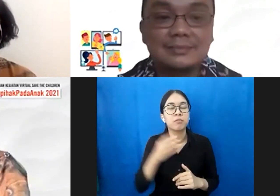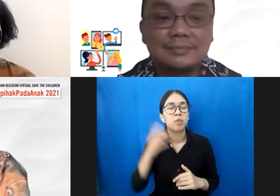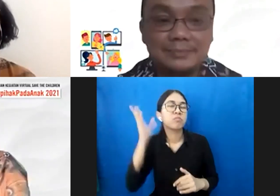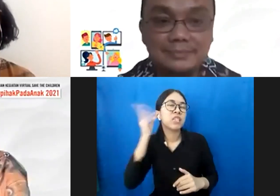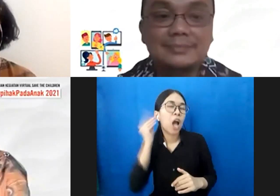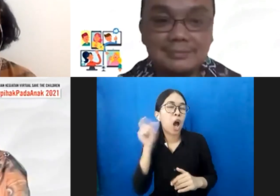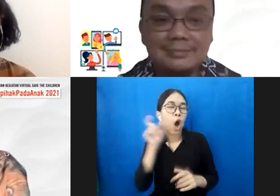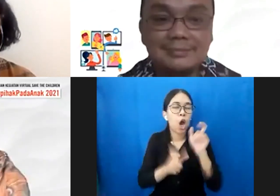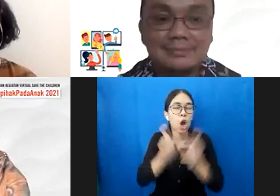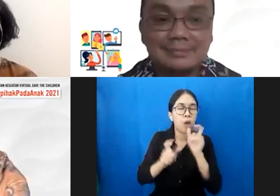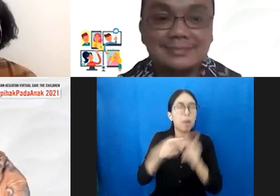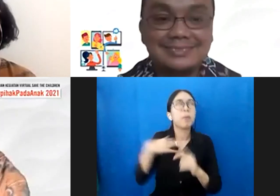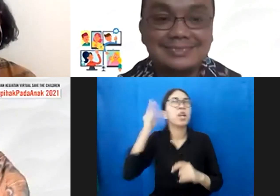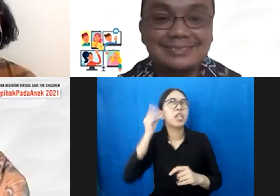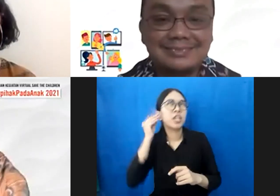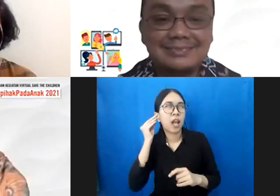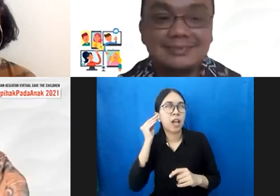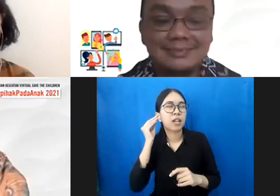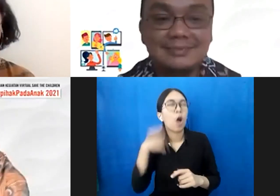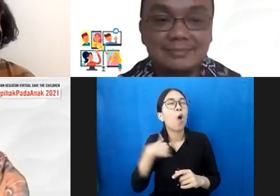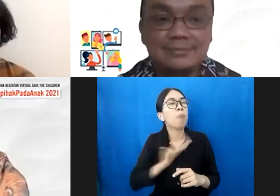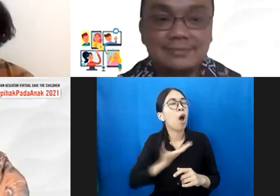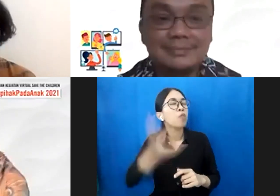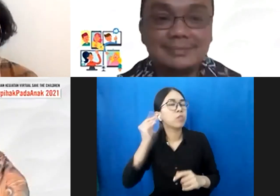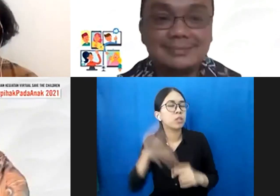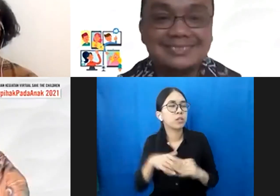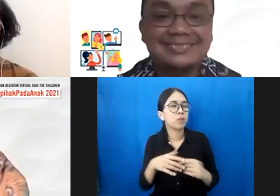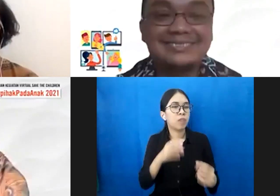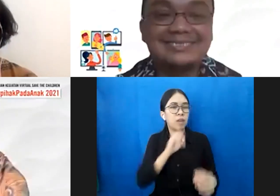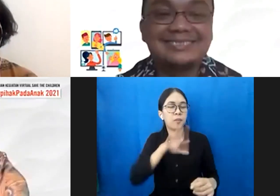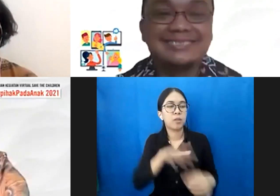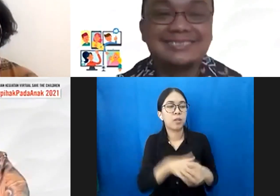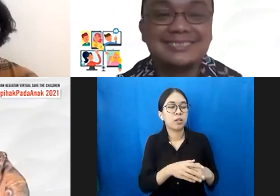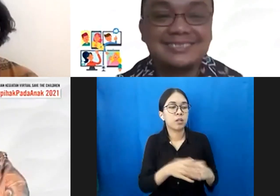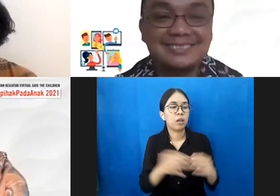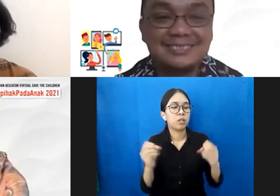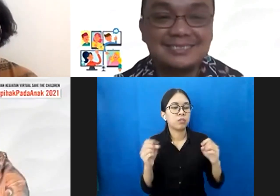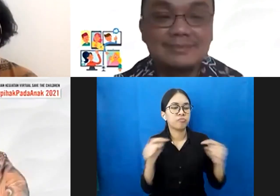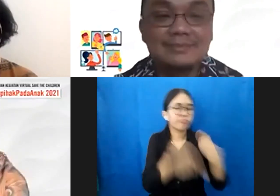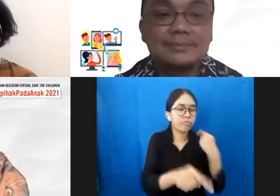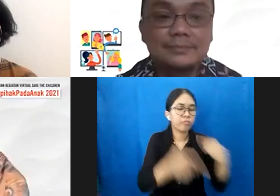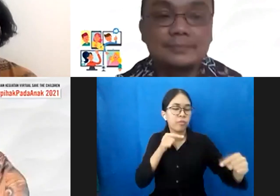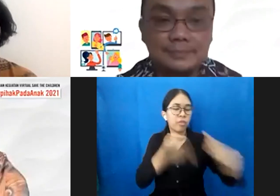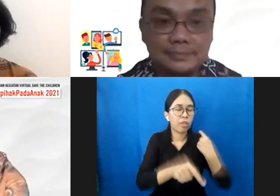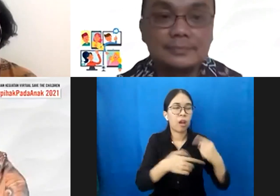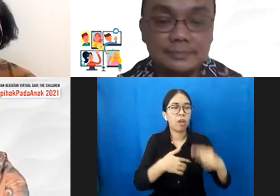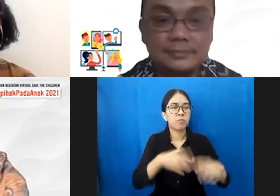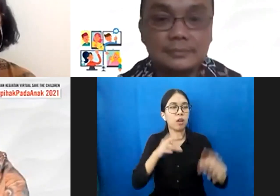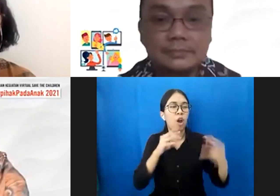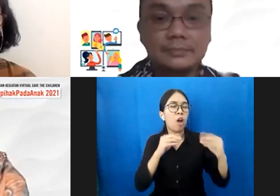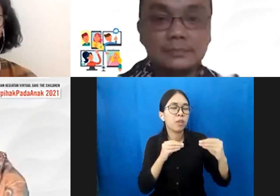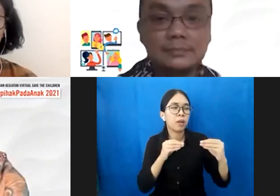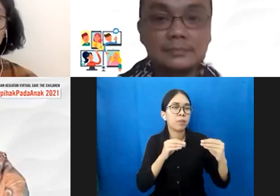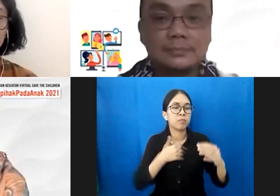merespon. Jadi kita bilang nggak nyambung, ketika ngobrol malah tambah marah gitu ya. Jadi itu juga keterampilan-keterampilan yang kita perlukan juga